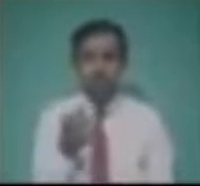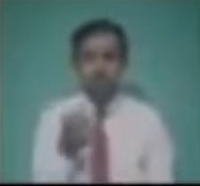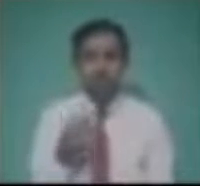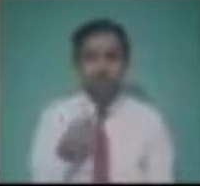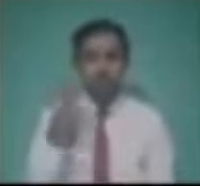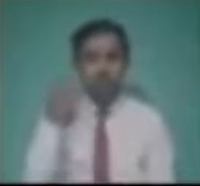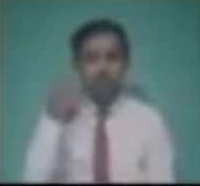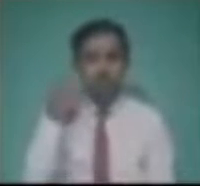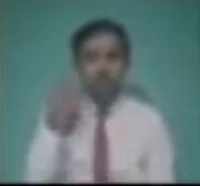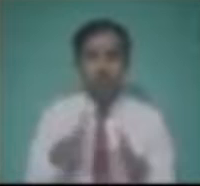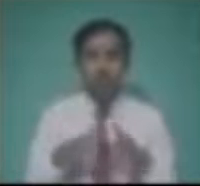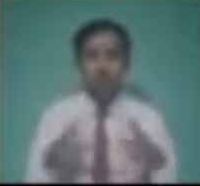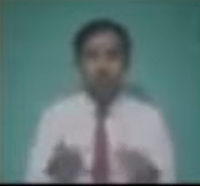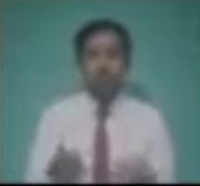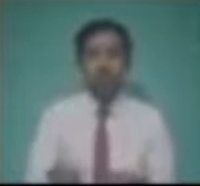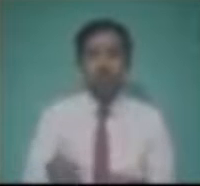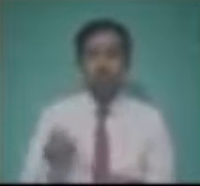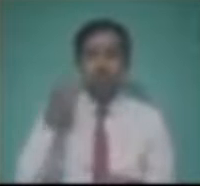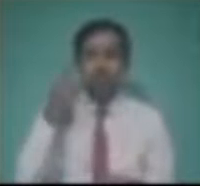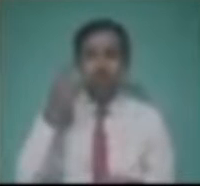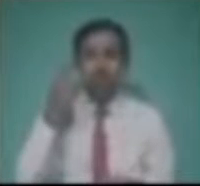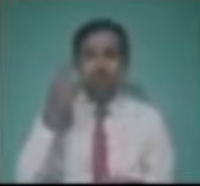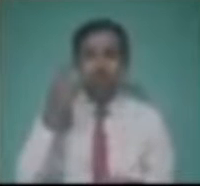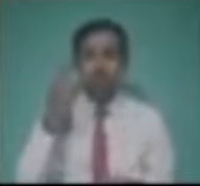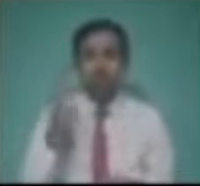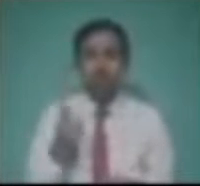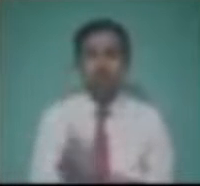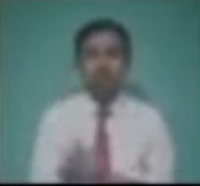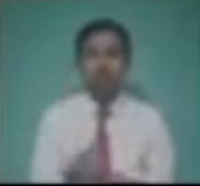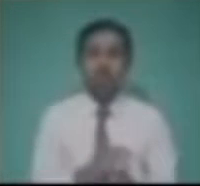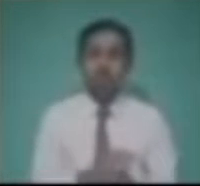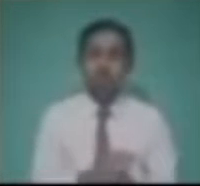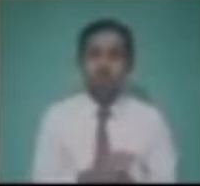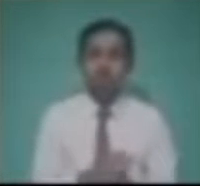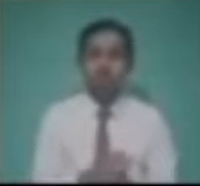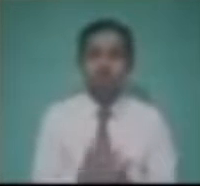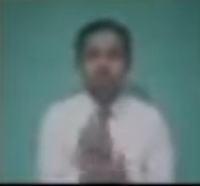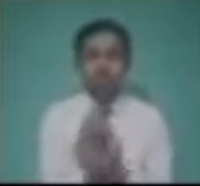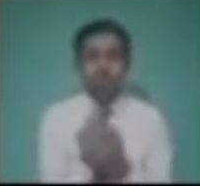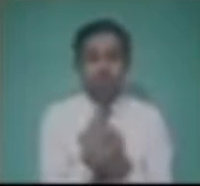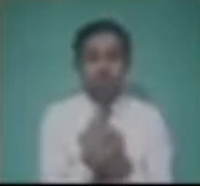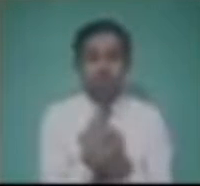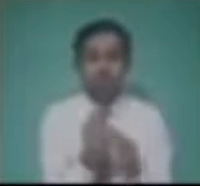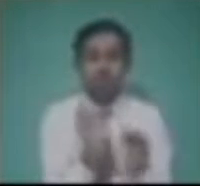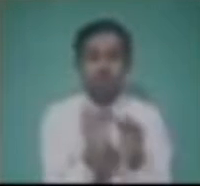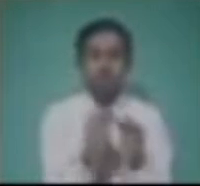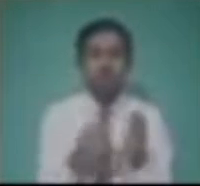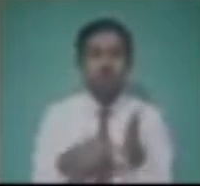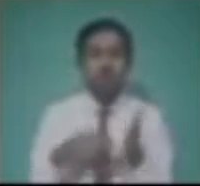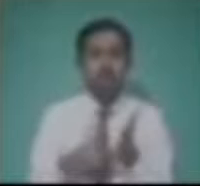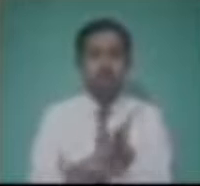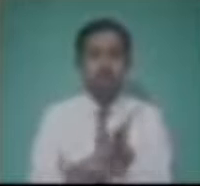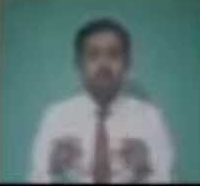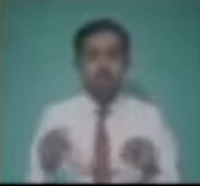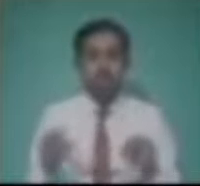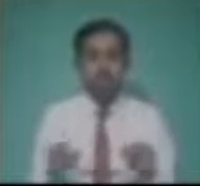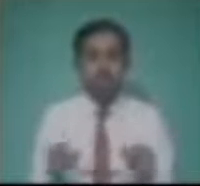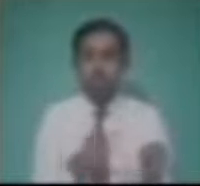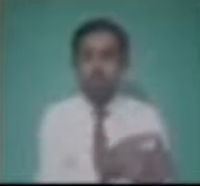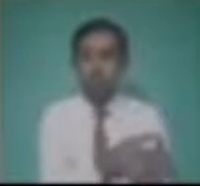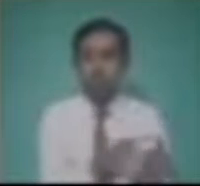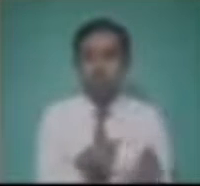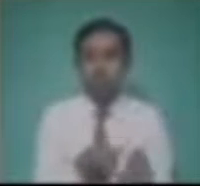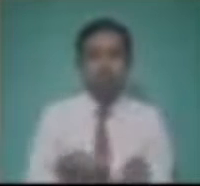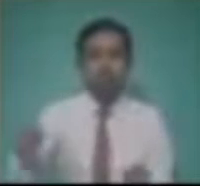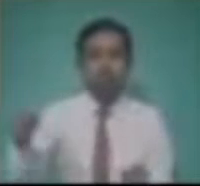අපි දන්නවා මේ කාලේ බඩු මෙල ඉතා ඉහළයි සාමාන්‍ය දෙයක් ඉටිපන්දමකින් පටන් ගත්තොත් රූපවාහිනිය ගුවන් විදුලියක් දක්වා වුණත්